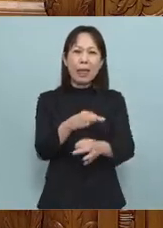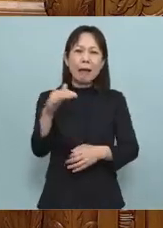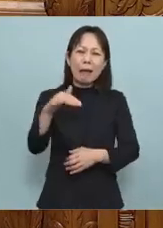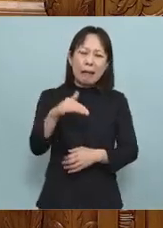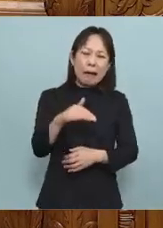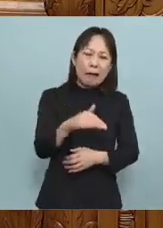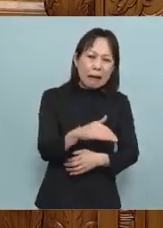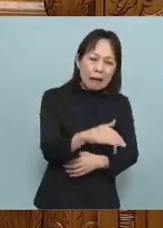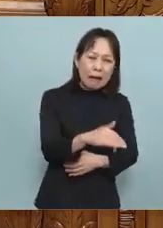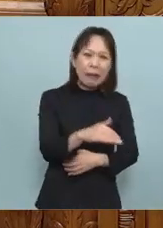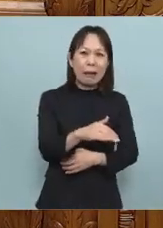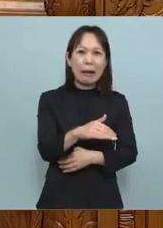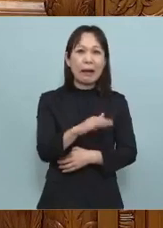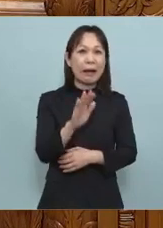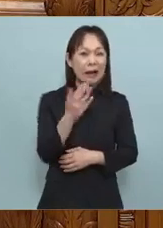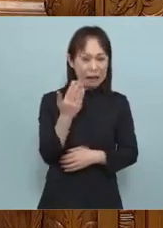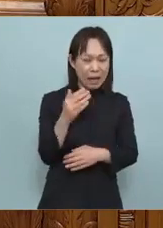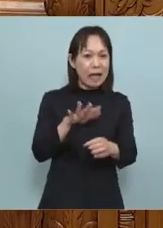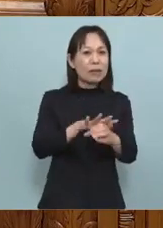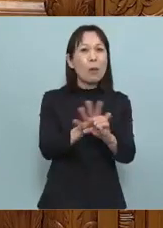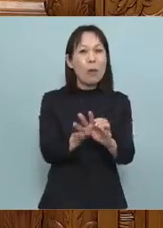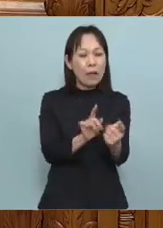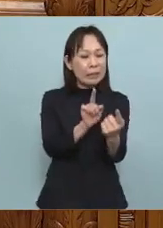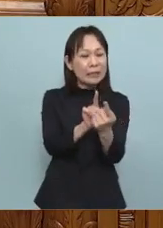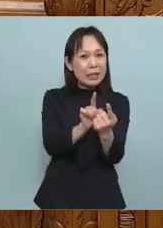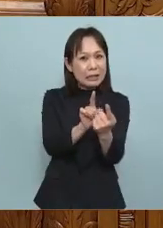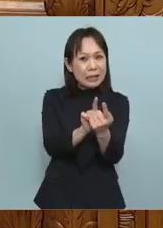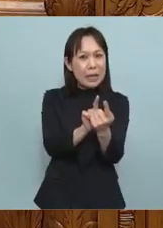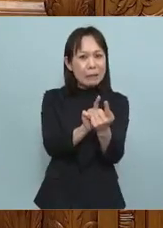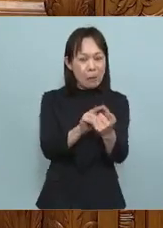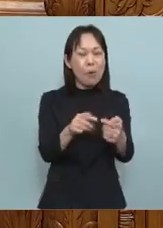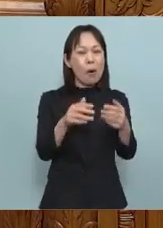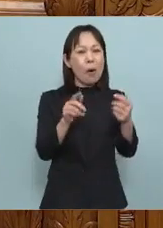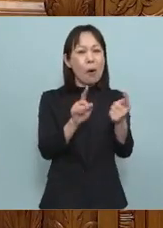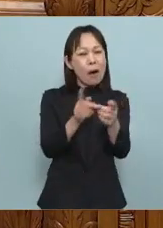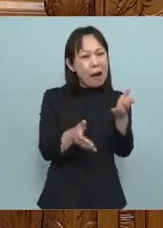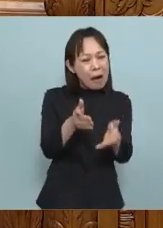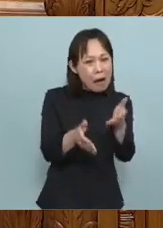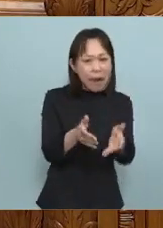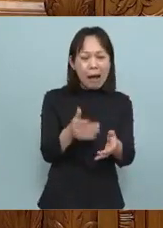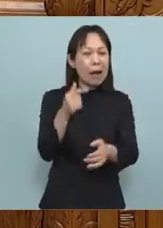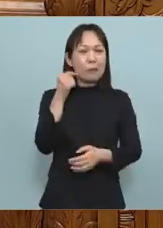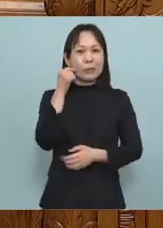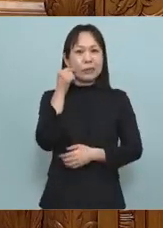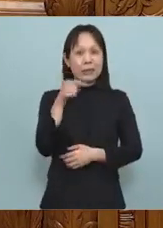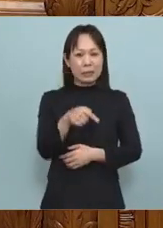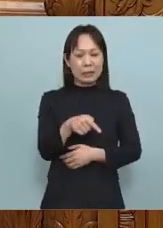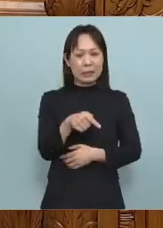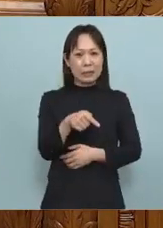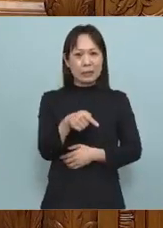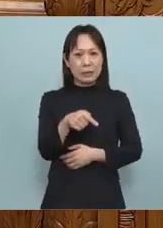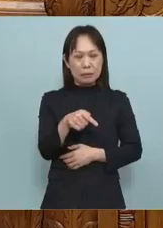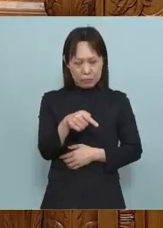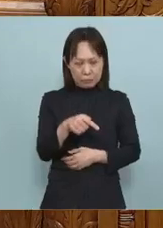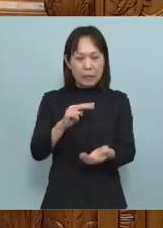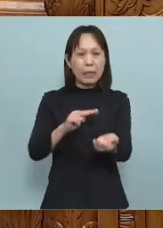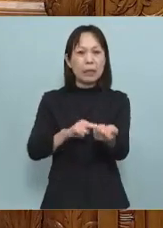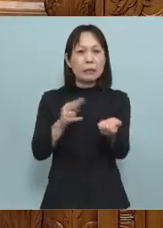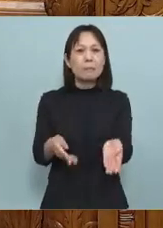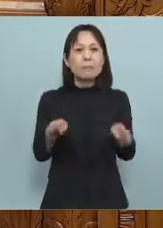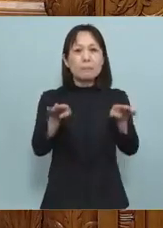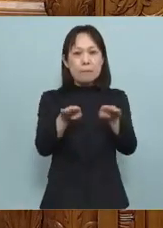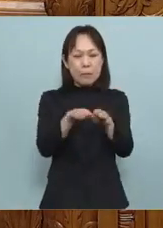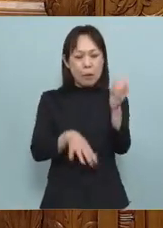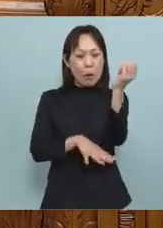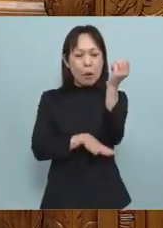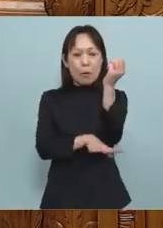への体制確保に大きな困難をもたらしました。その反省に立ち、医療の基盤強化の支援